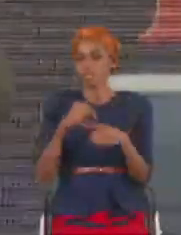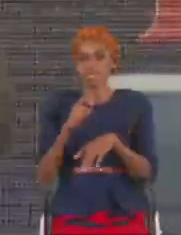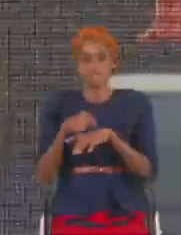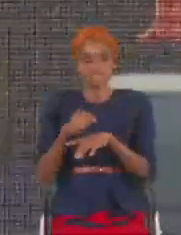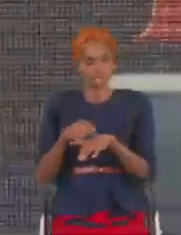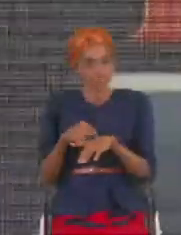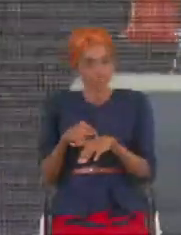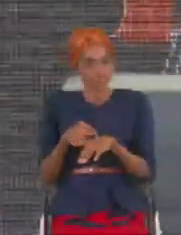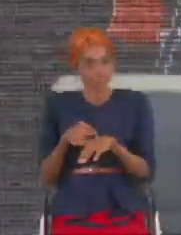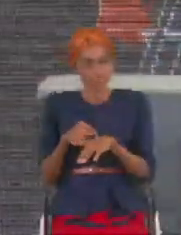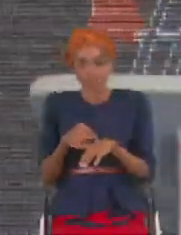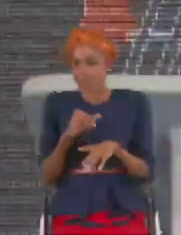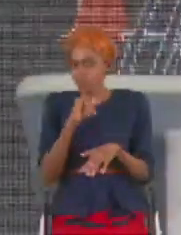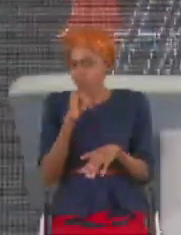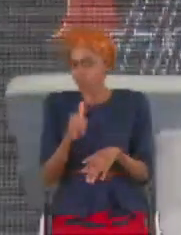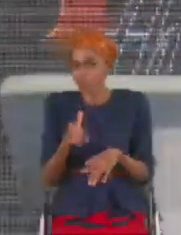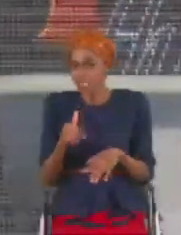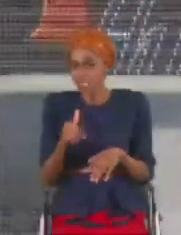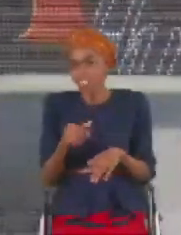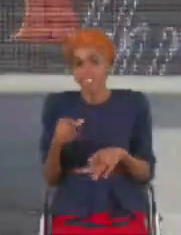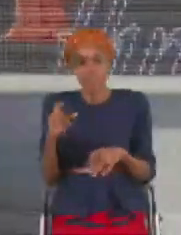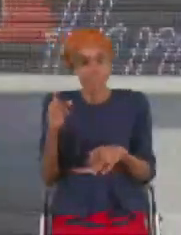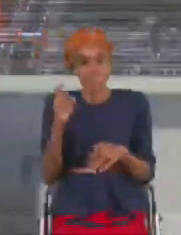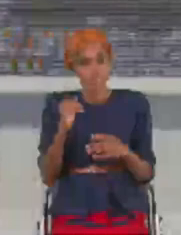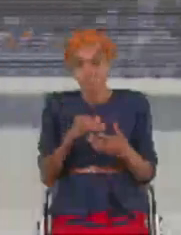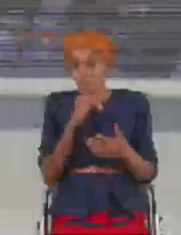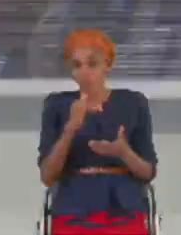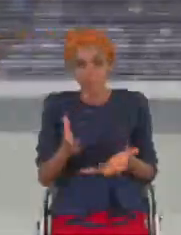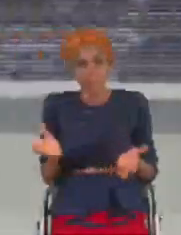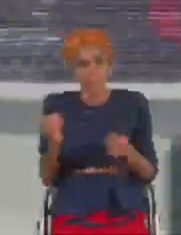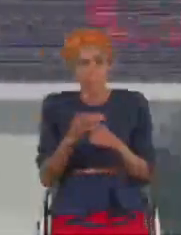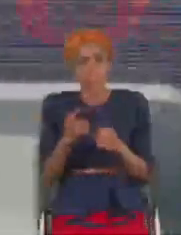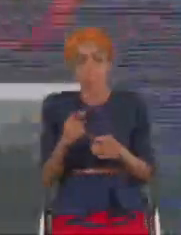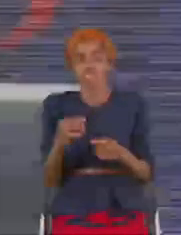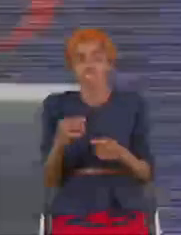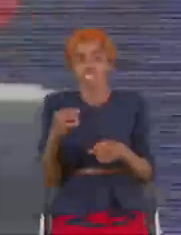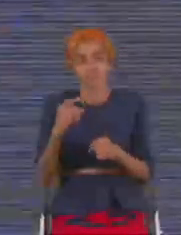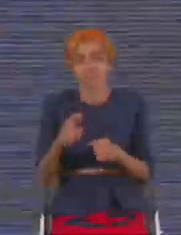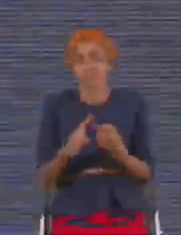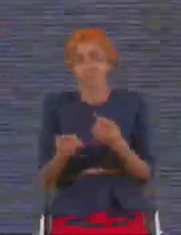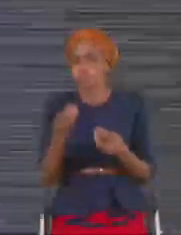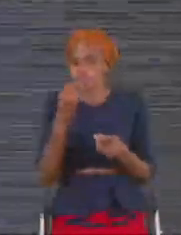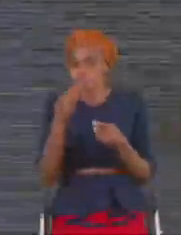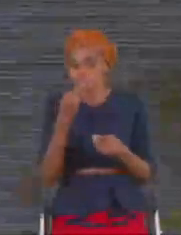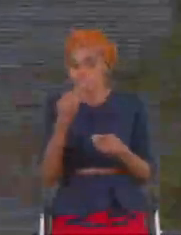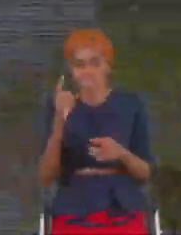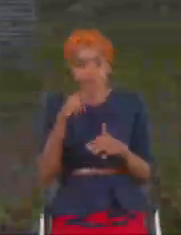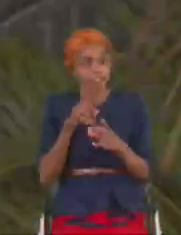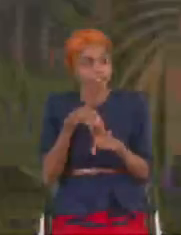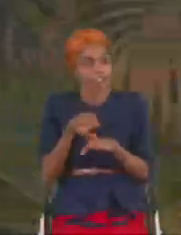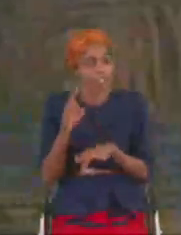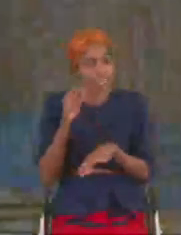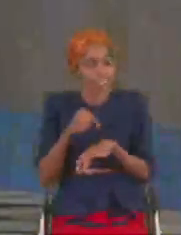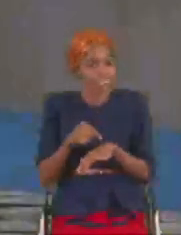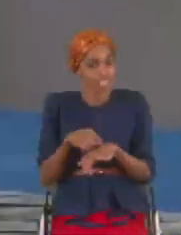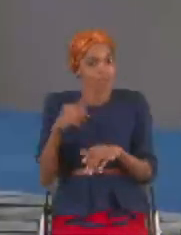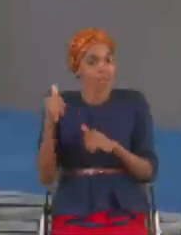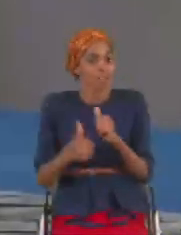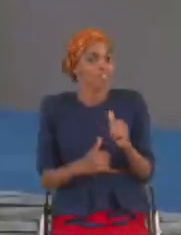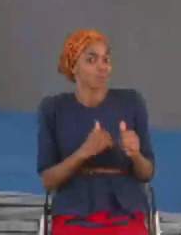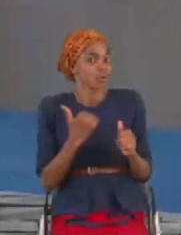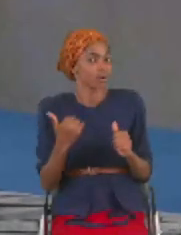où il ne se levait pas avant et on l'amène à manger au